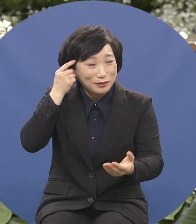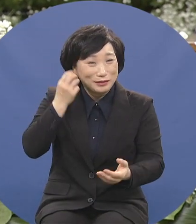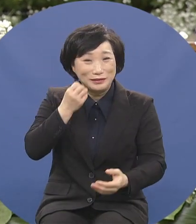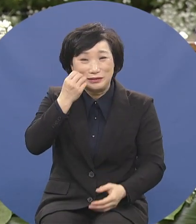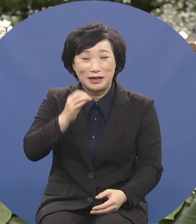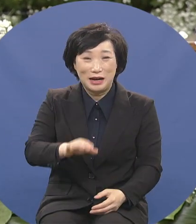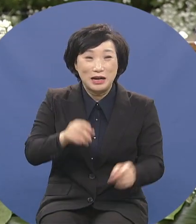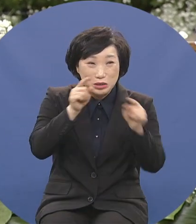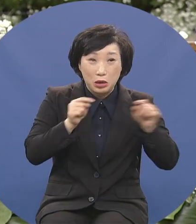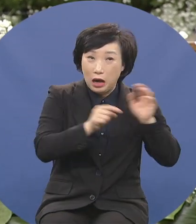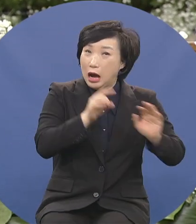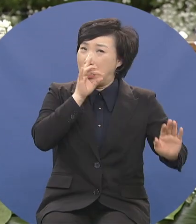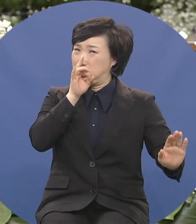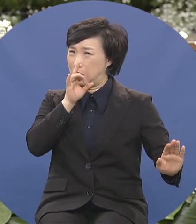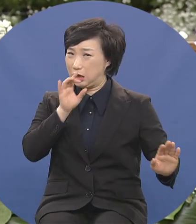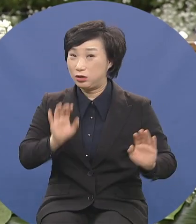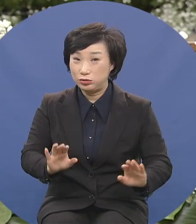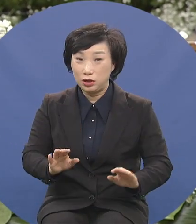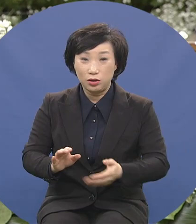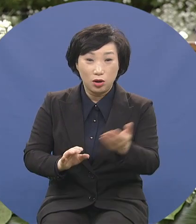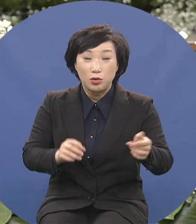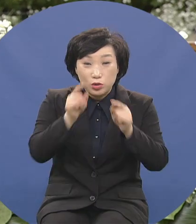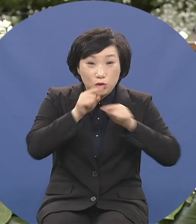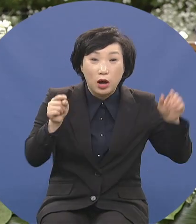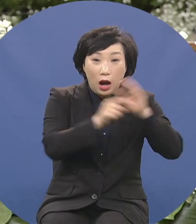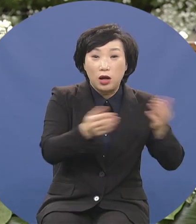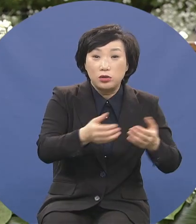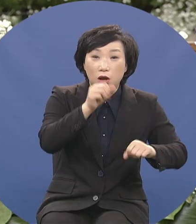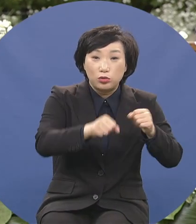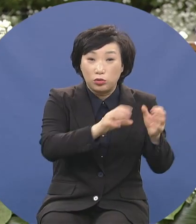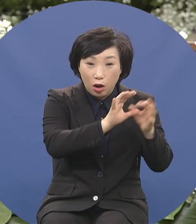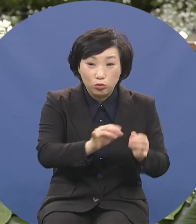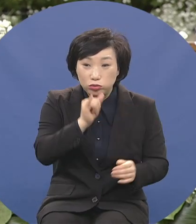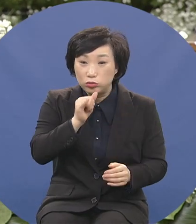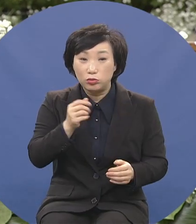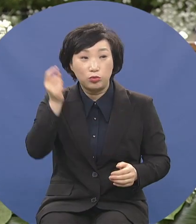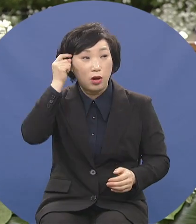지옥은 안 된다면서 왜 지옥 갈 줄만 하나?